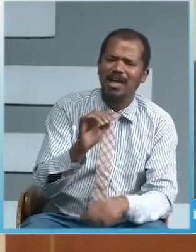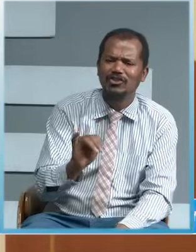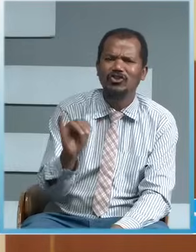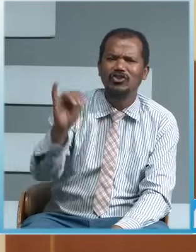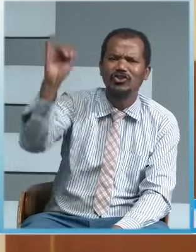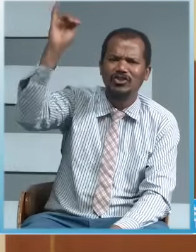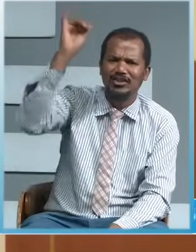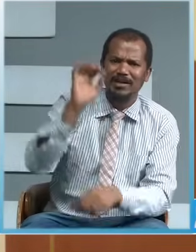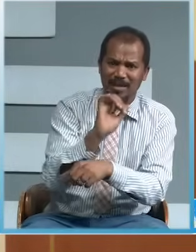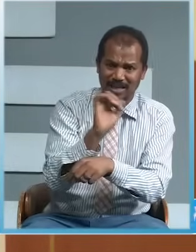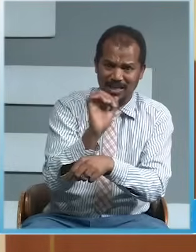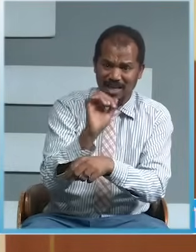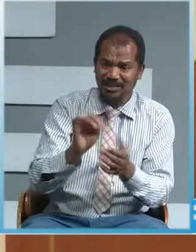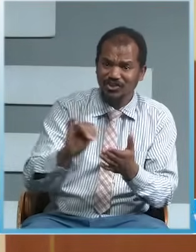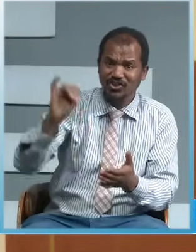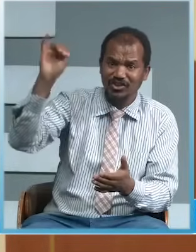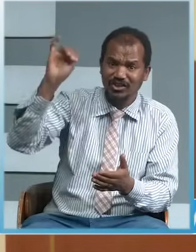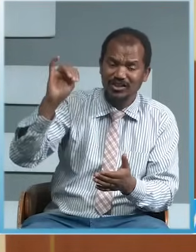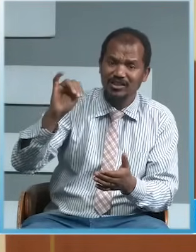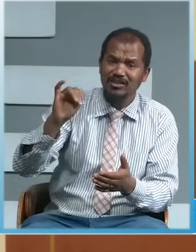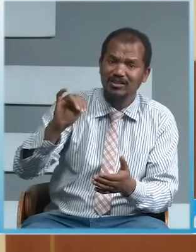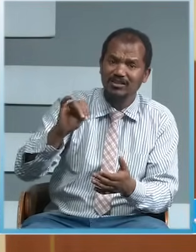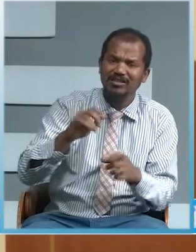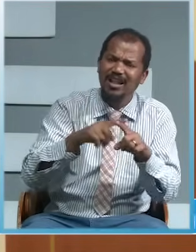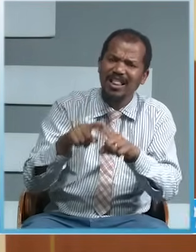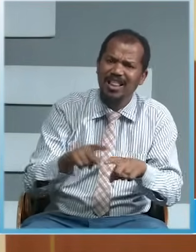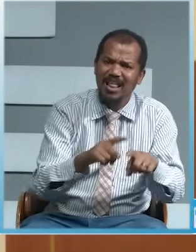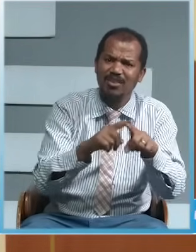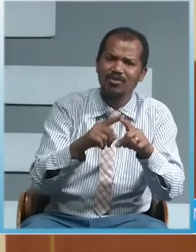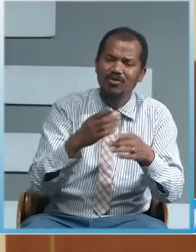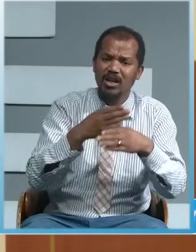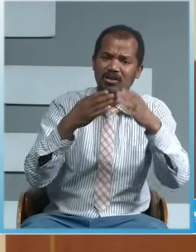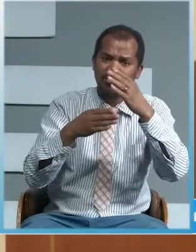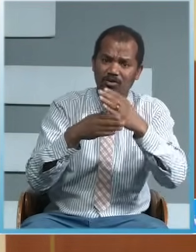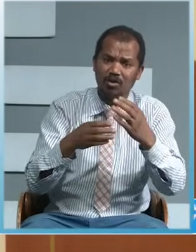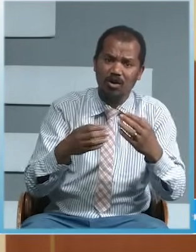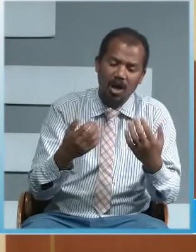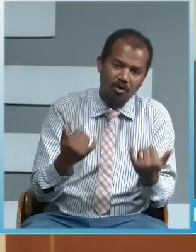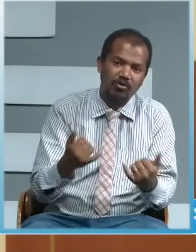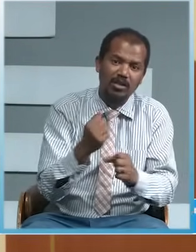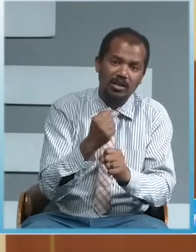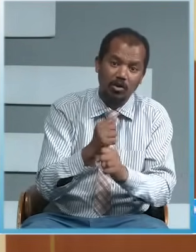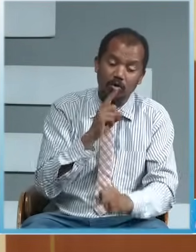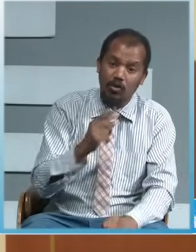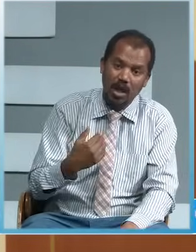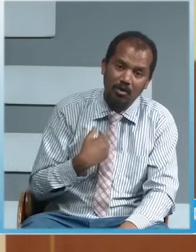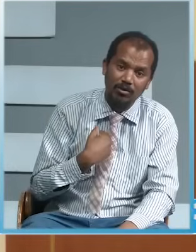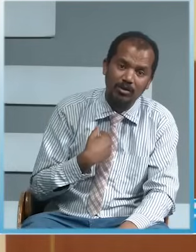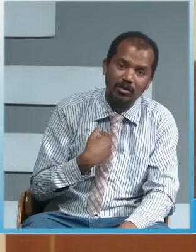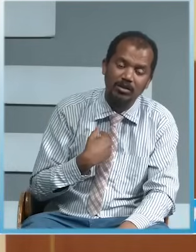ነው። ከመኪና ጭስ ጋር በተያያዘም የተለያዩ ስታንዳርዶች፣ ጋይድላይኖች አሁን እየተሰሩ ናቸው